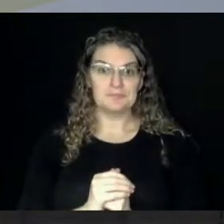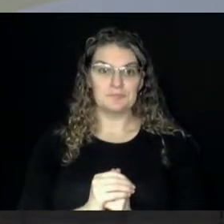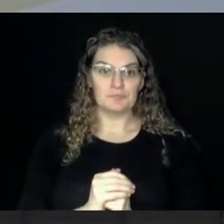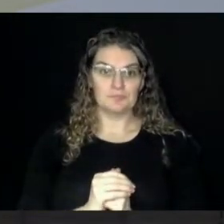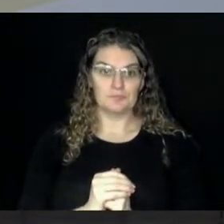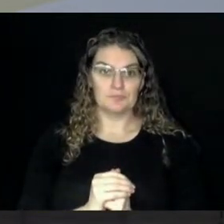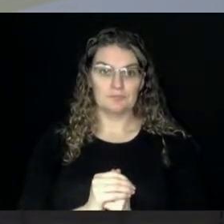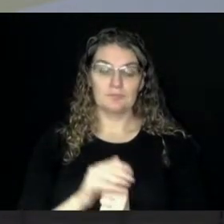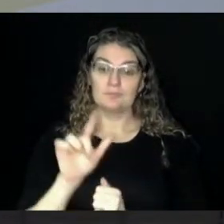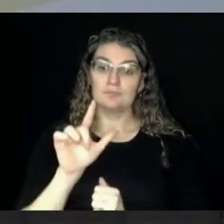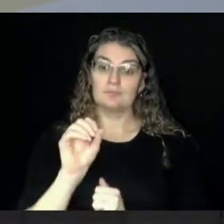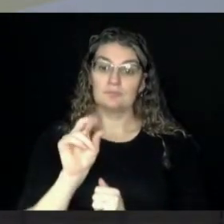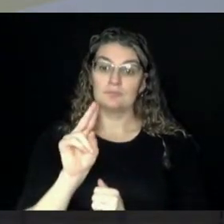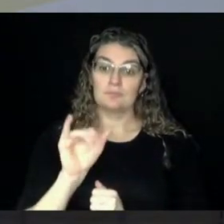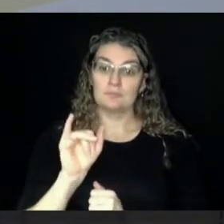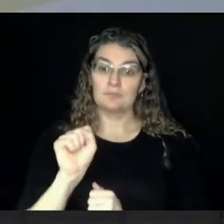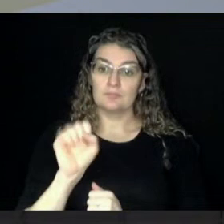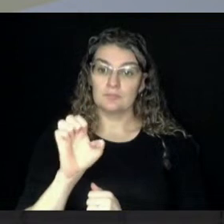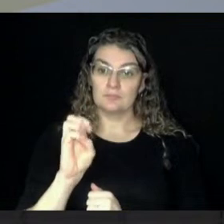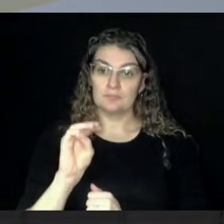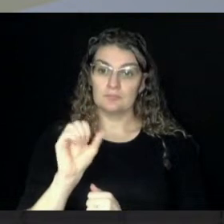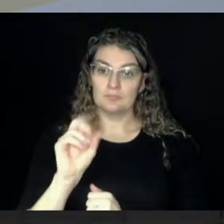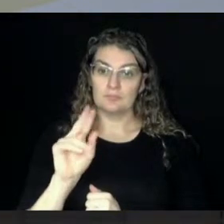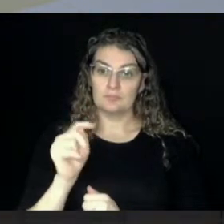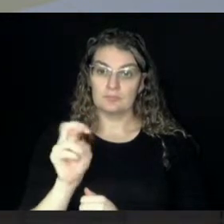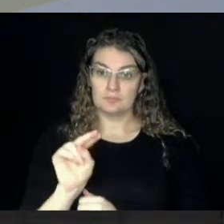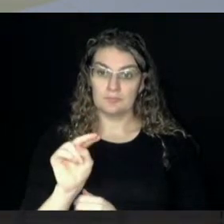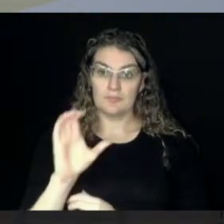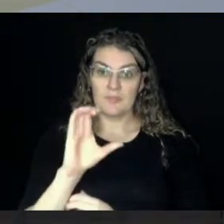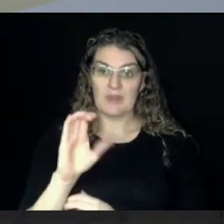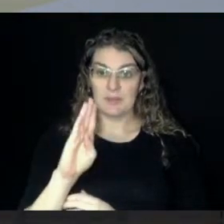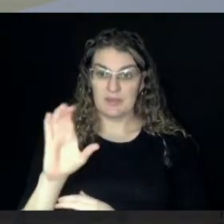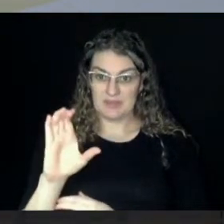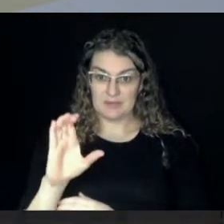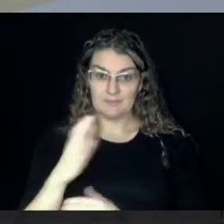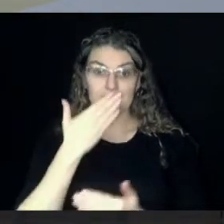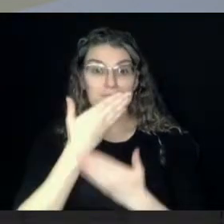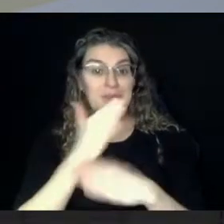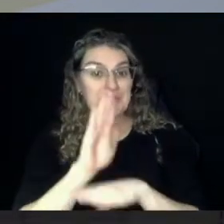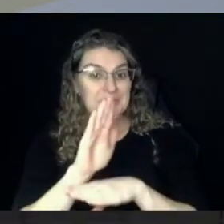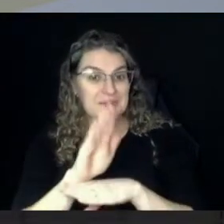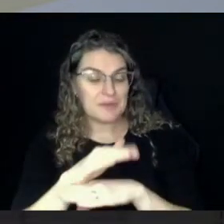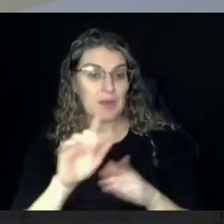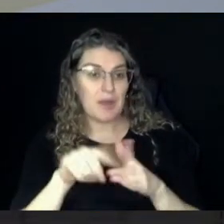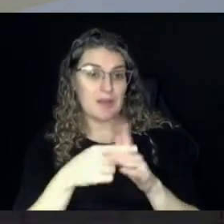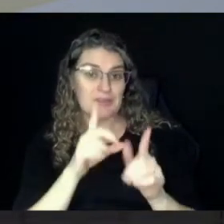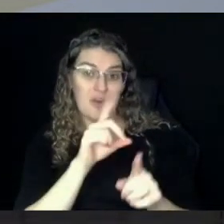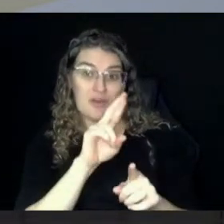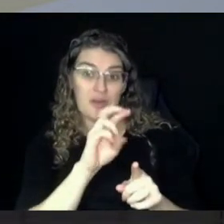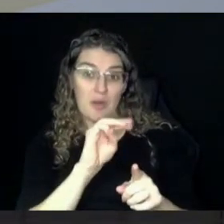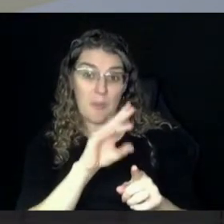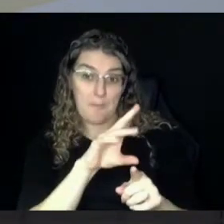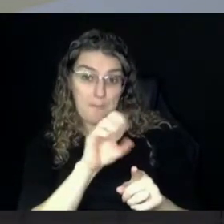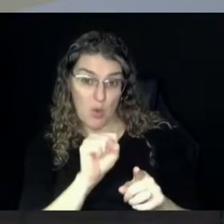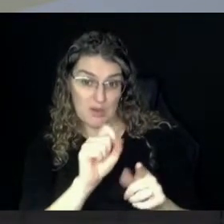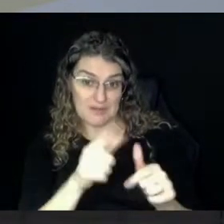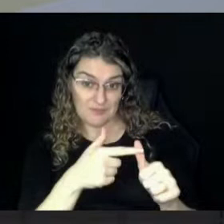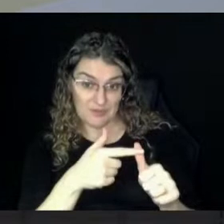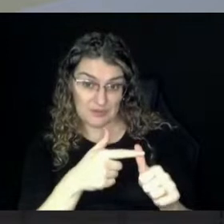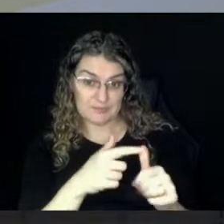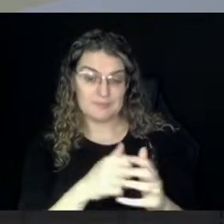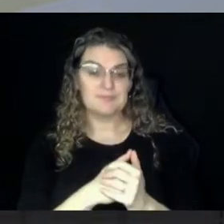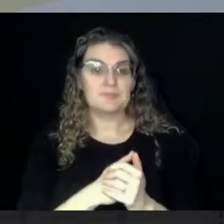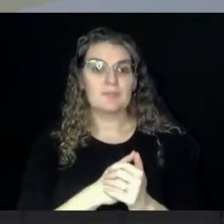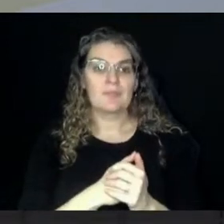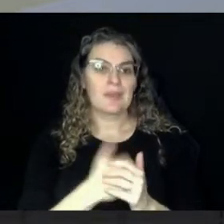Louise Martin, CBC. Hello and good afternoon to both of you. I'll start with Dr. Morrison. Just wondering about, and we've